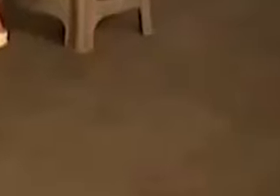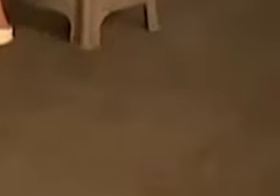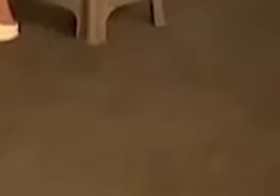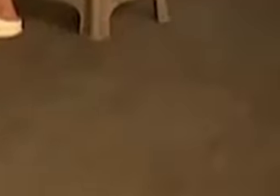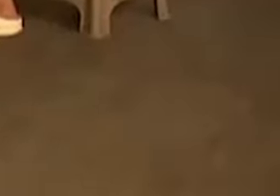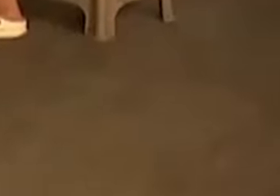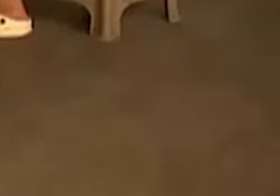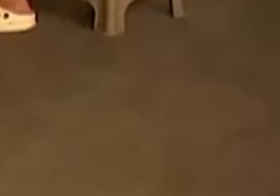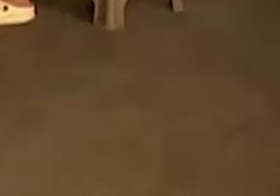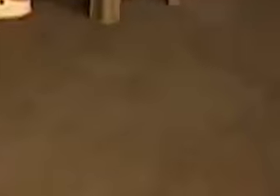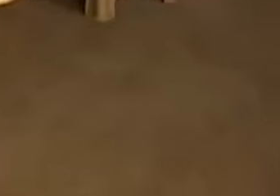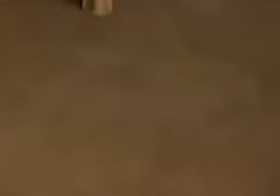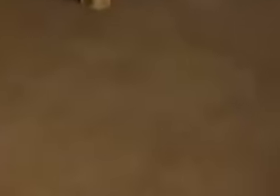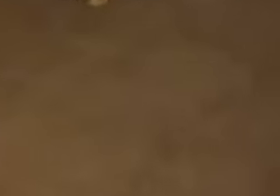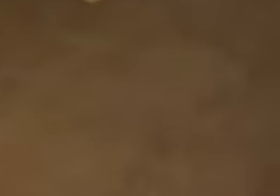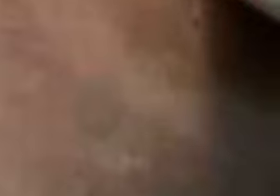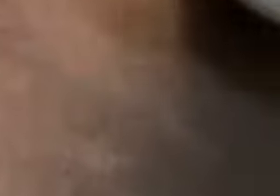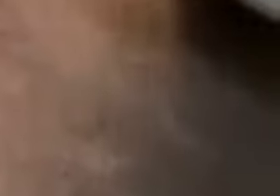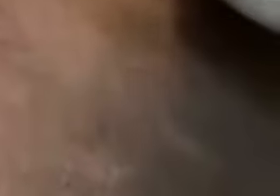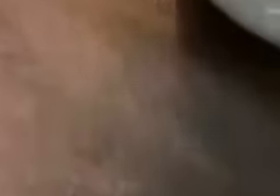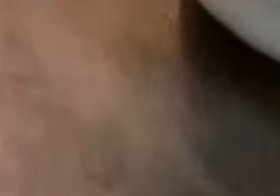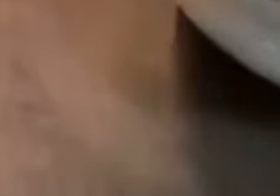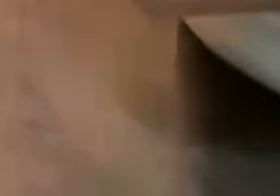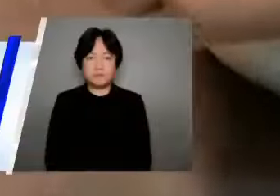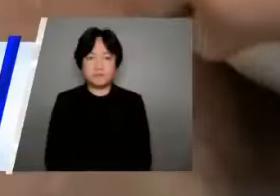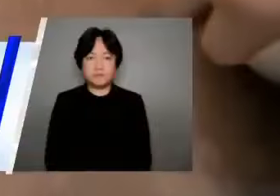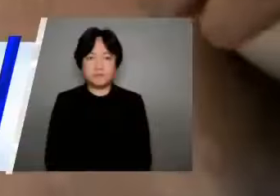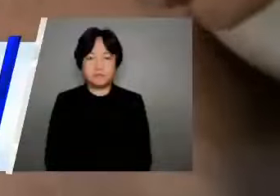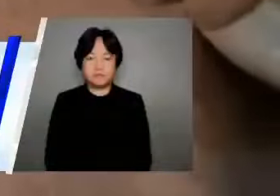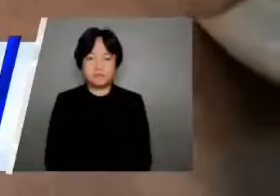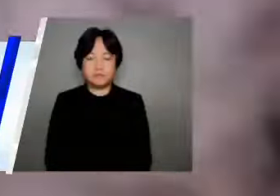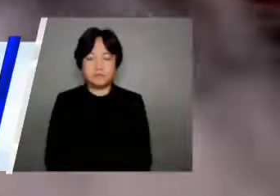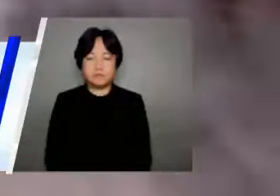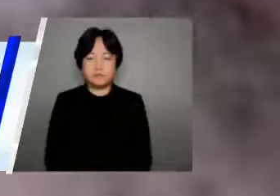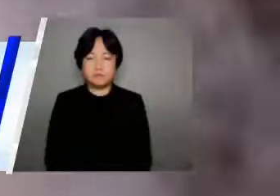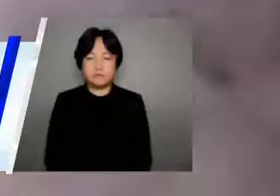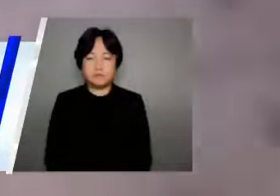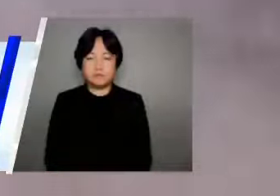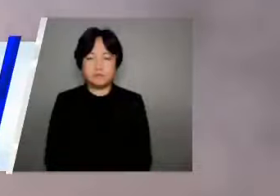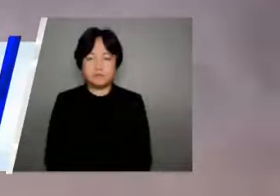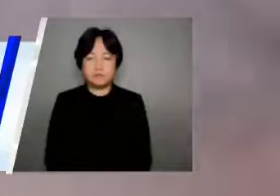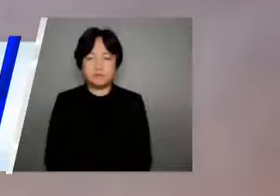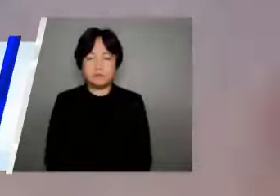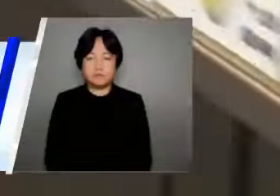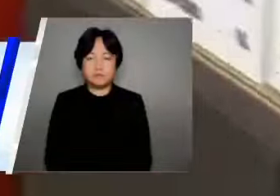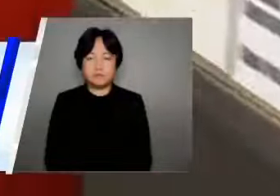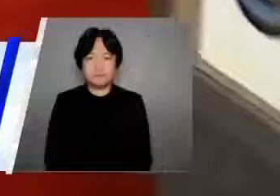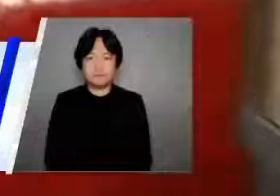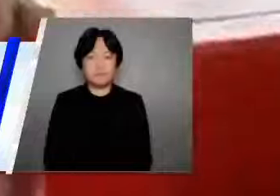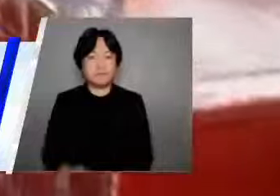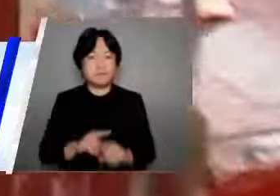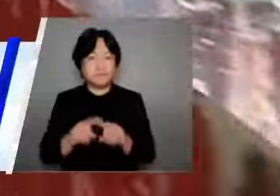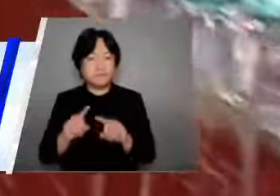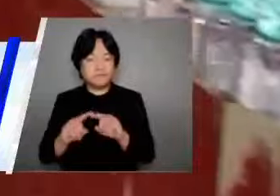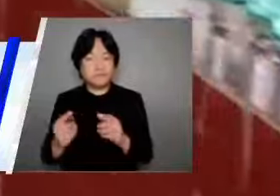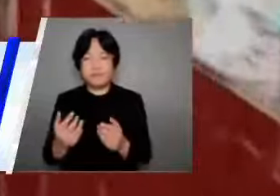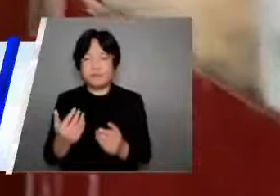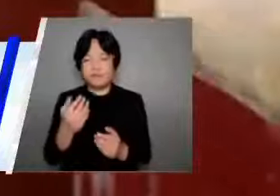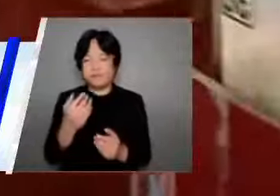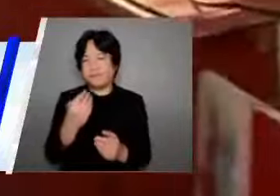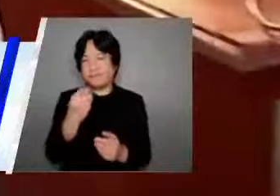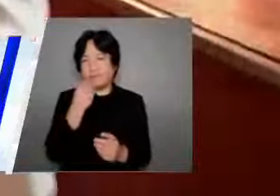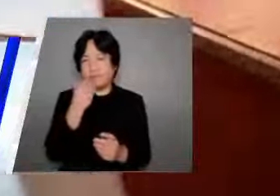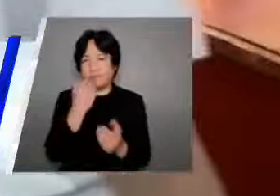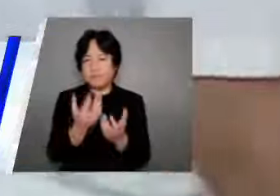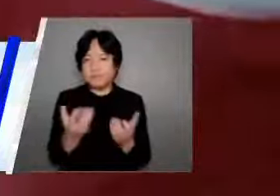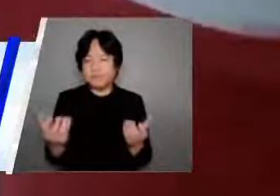Sa food walk na ito sa Ugbotondo, hitik ang mga dayo. Sari-saring kulay at lasa, nagsama-sama. Pero ang OG o original